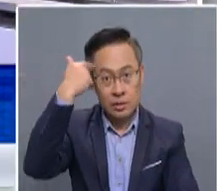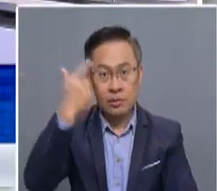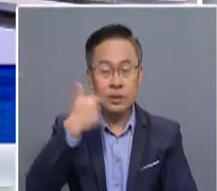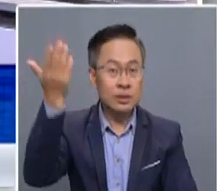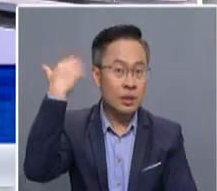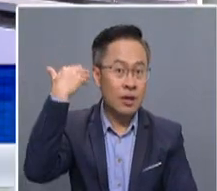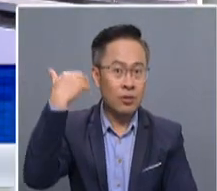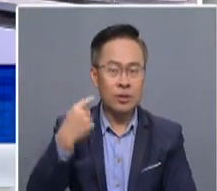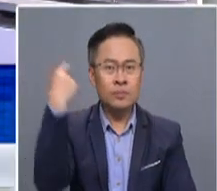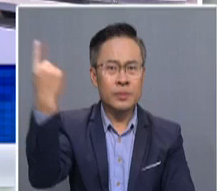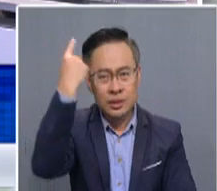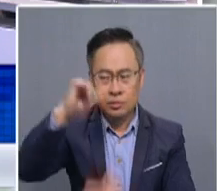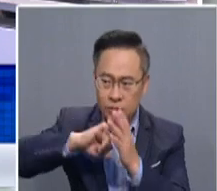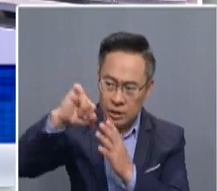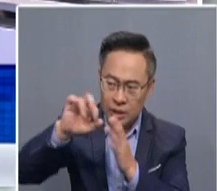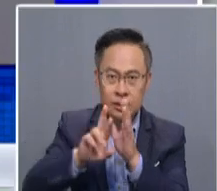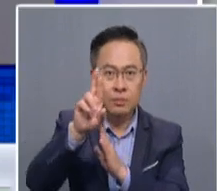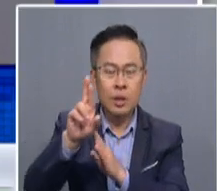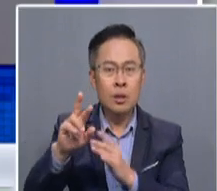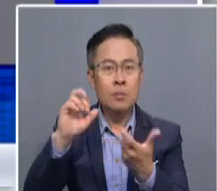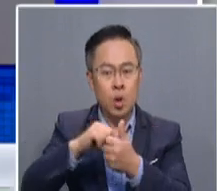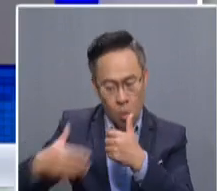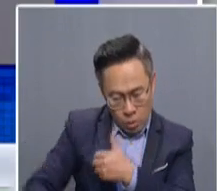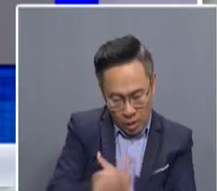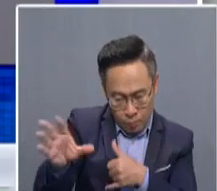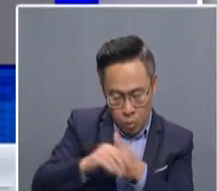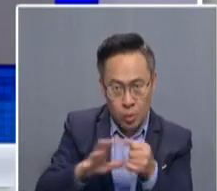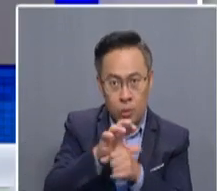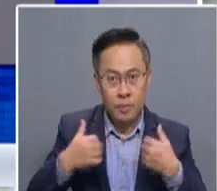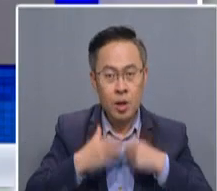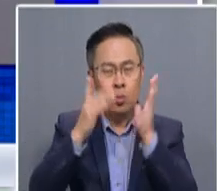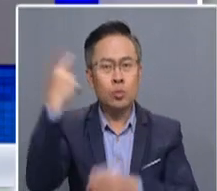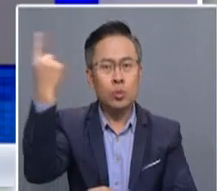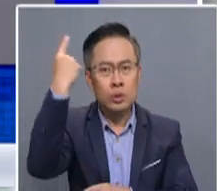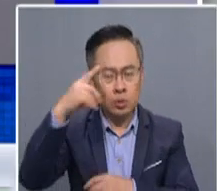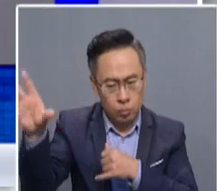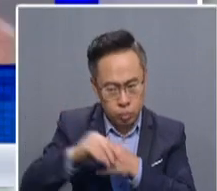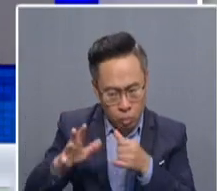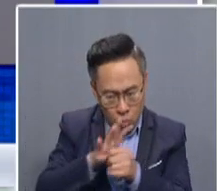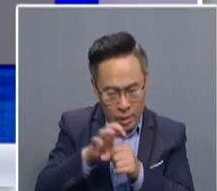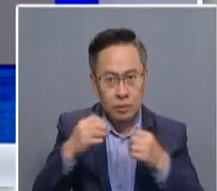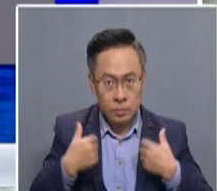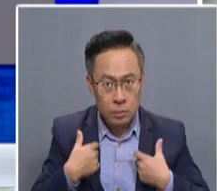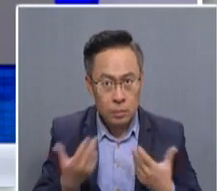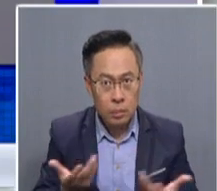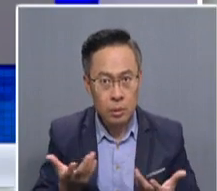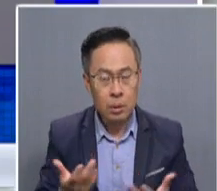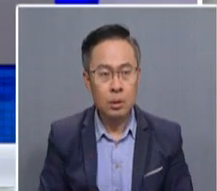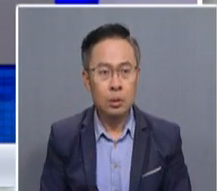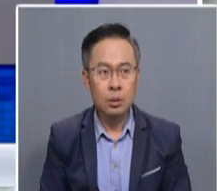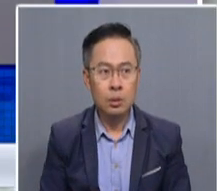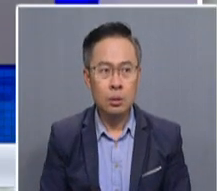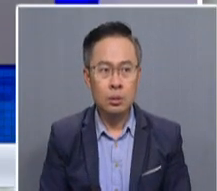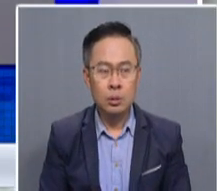ค่ะว่าตกลงเขาจะเสี่ยงติดเชื้อมีโอกาสมากน้อยขนาดไหนคะกับการติดเชื้อในเคสนี้ 2-3 เคสที่ผ่านมาของเชียงใหม่